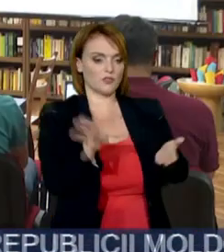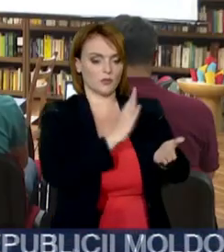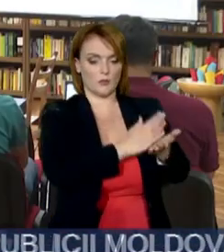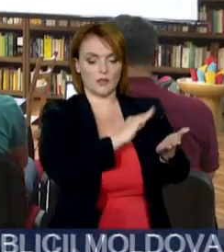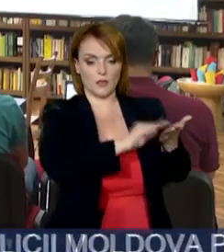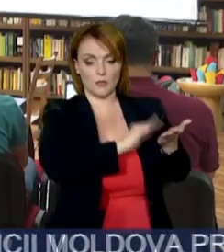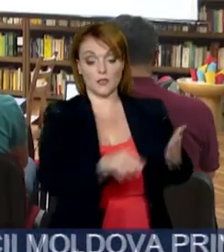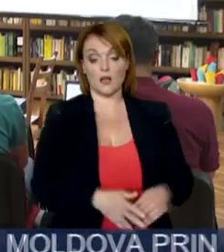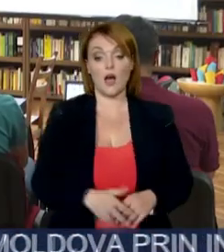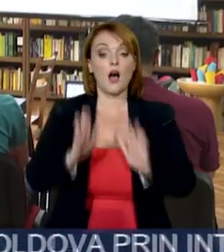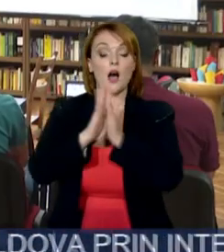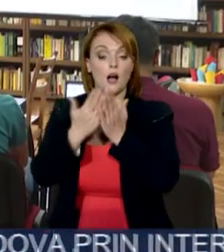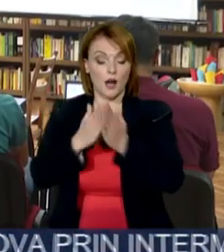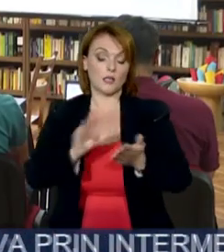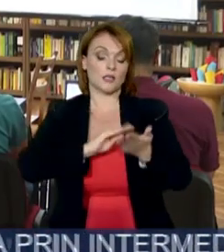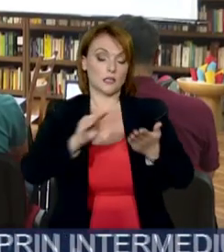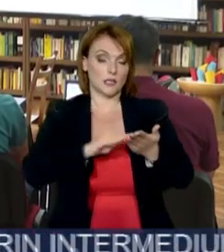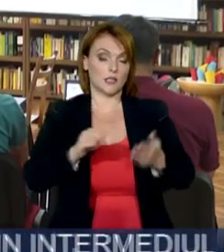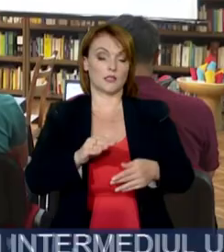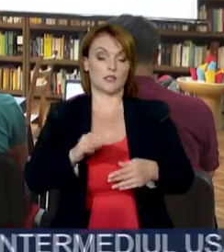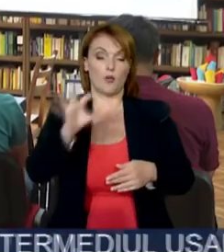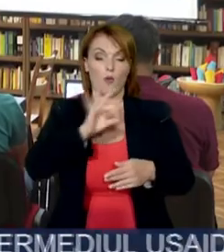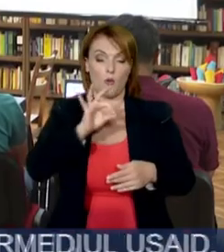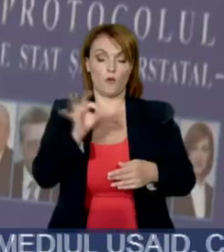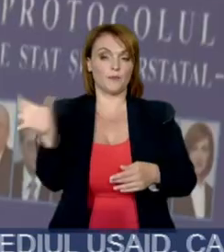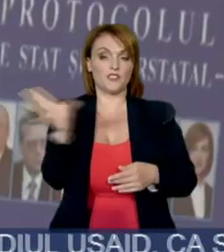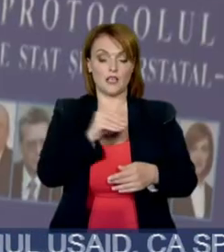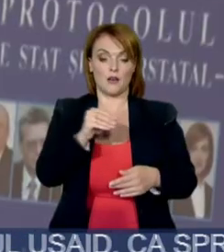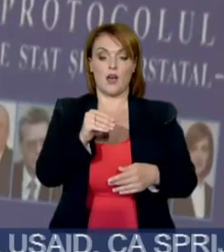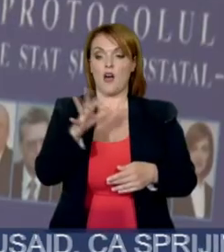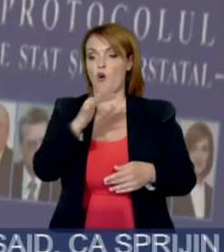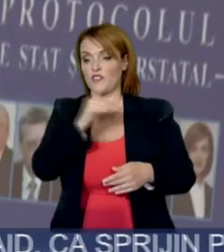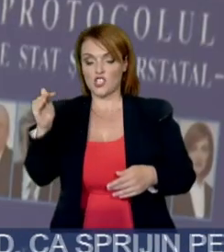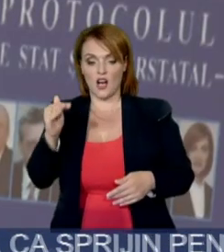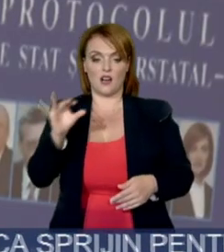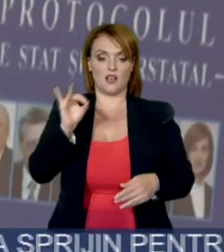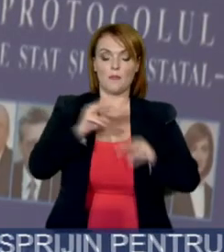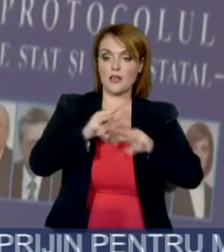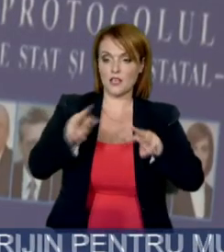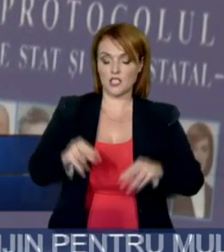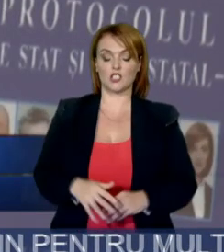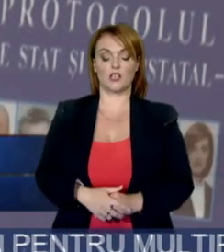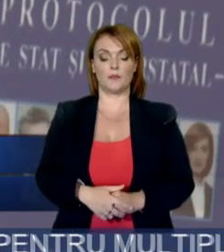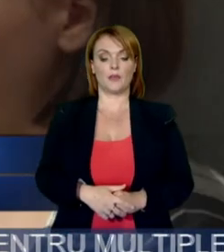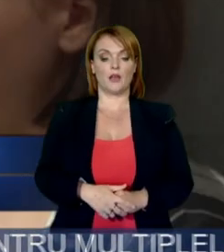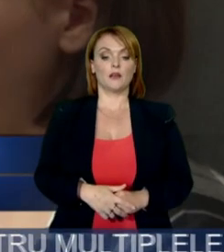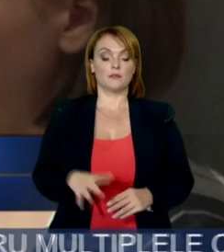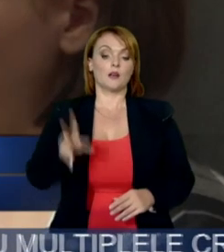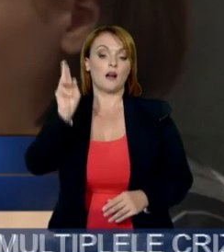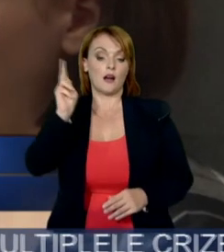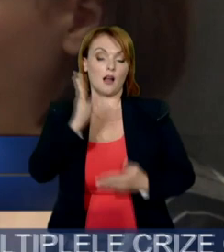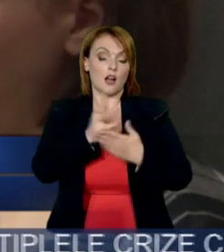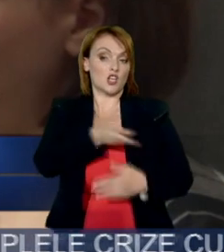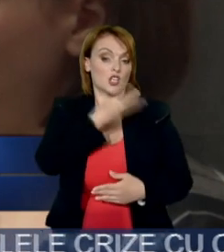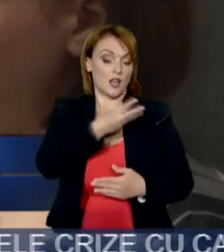crească. Cartea adresată demnitarilor și personalului din cadrul Ministerului Afacerilor Externe, dar și cititorului care